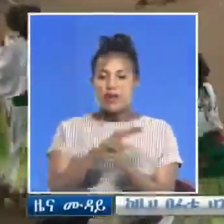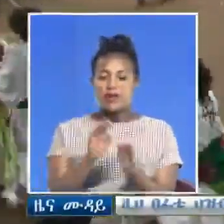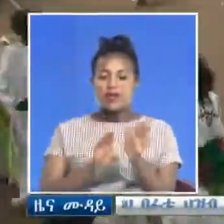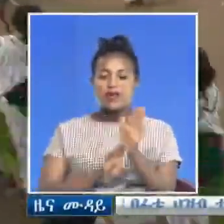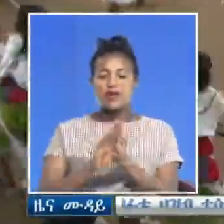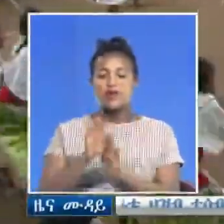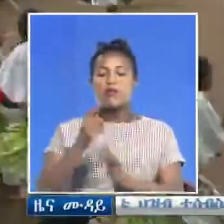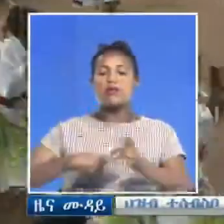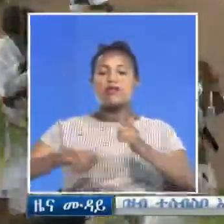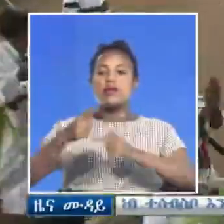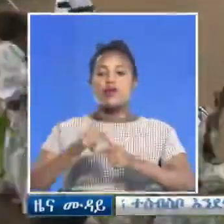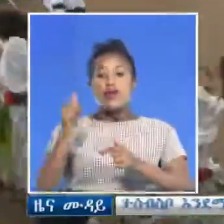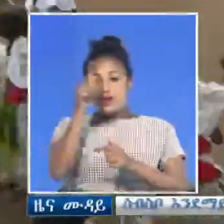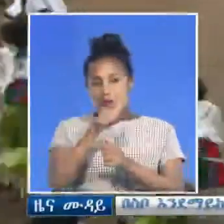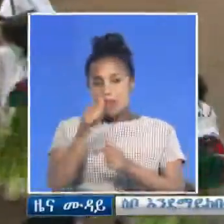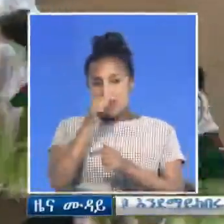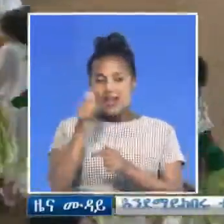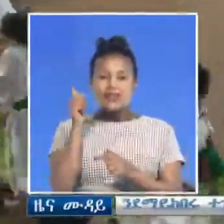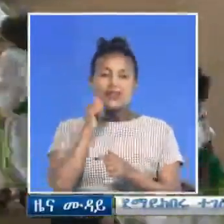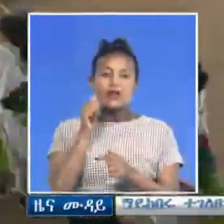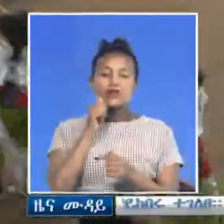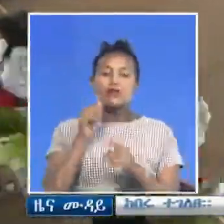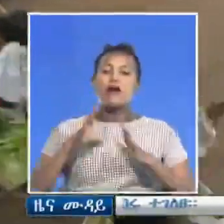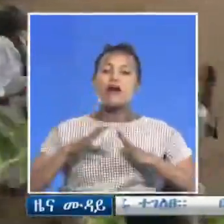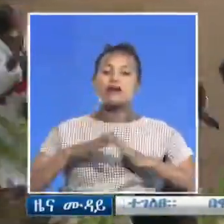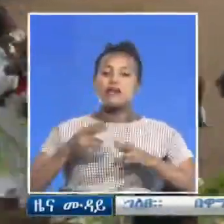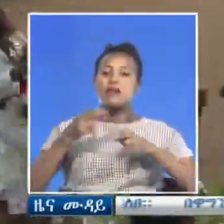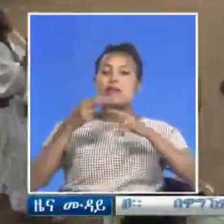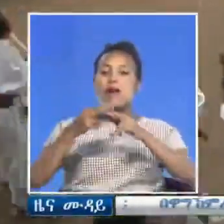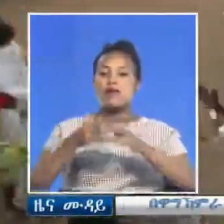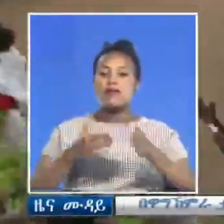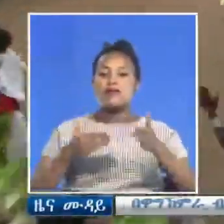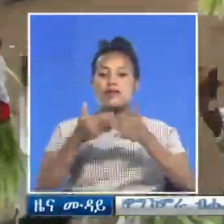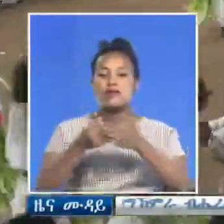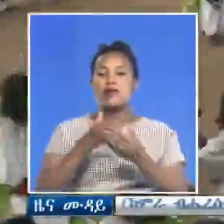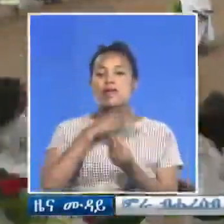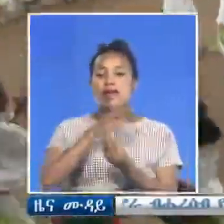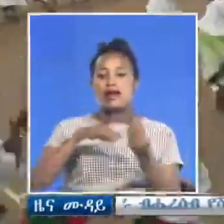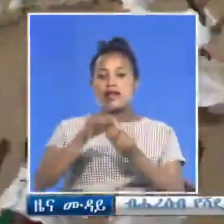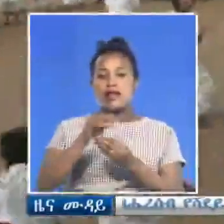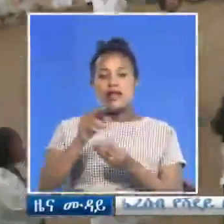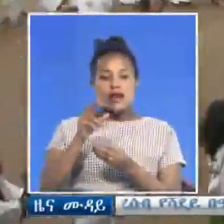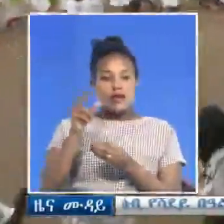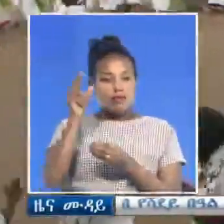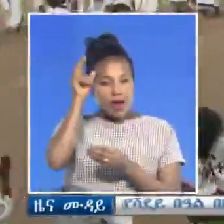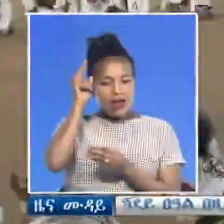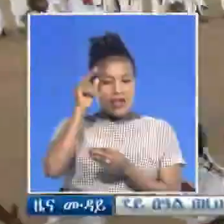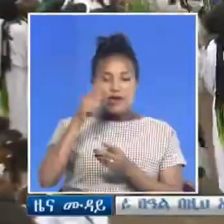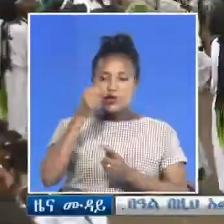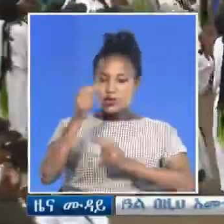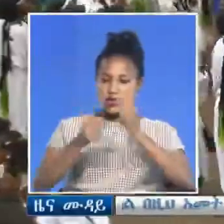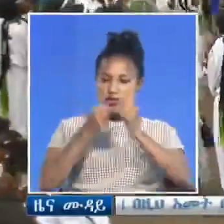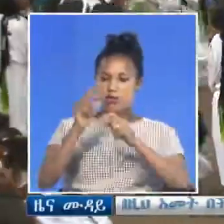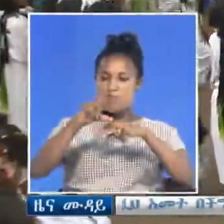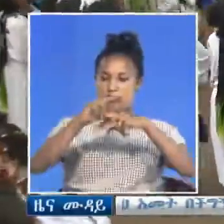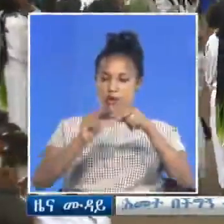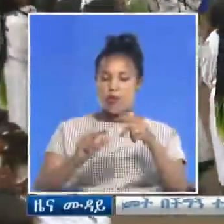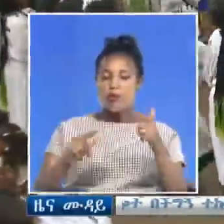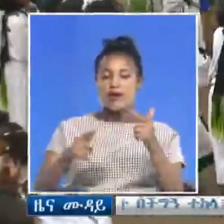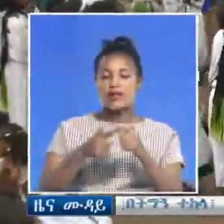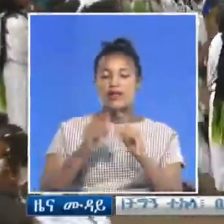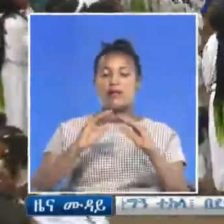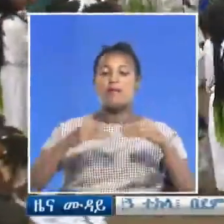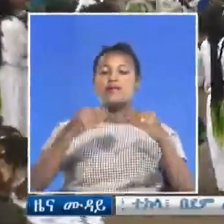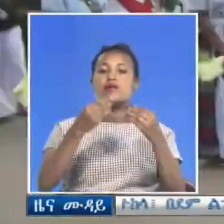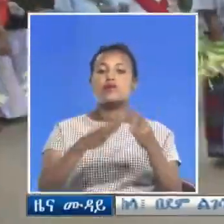እያደጉ መጥተው የኢትዮጵያ ልጃገረዶች በዓል እስከ መባል መድረሳቸውን የአማራ ክልል ባህልና ቱሪዝም ቢሮ ምክትል ኃላፊ አቶ እንድሪስ አብዱ